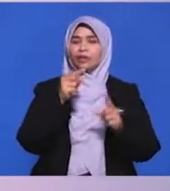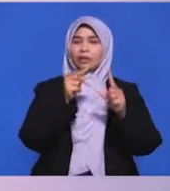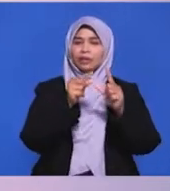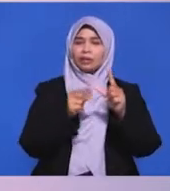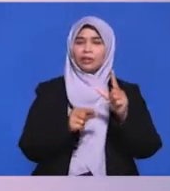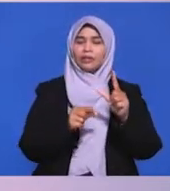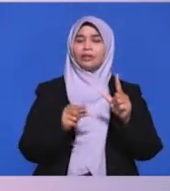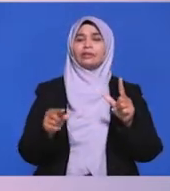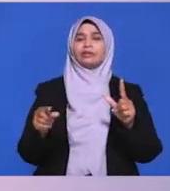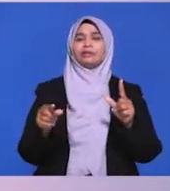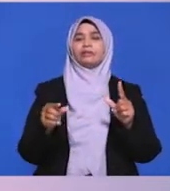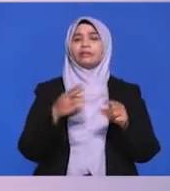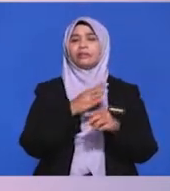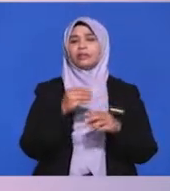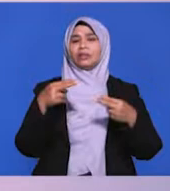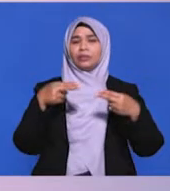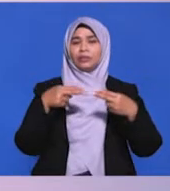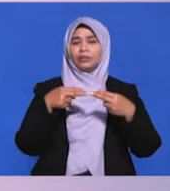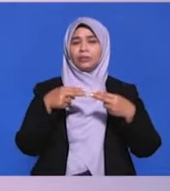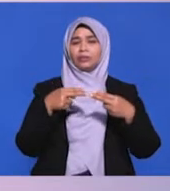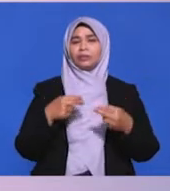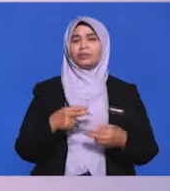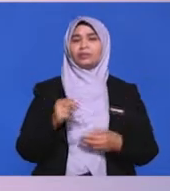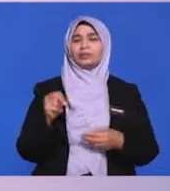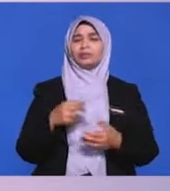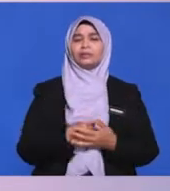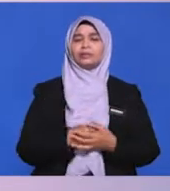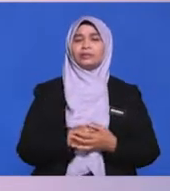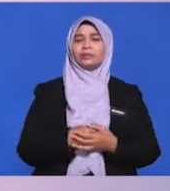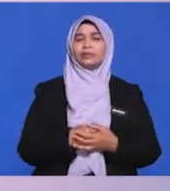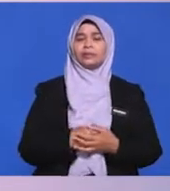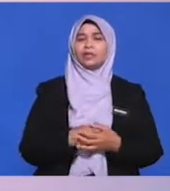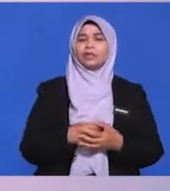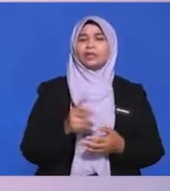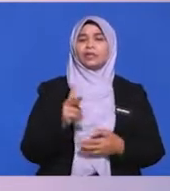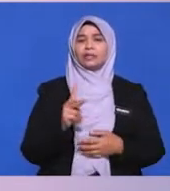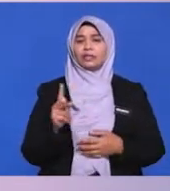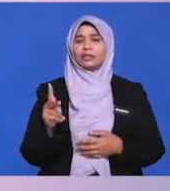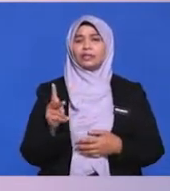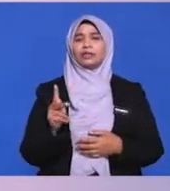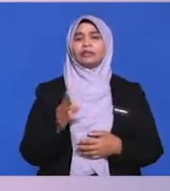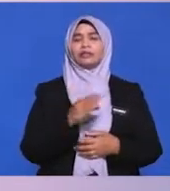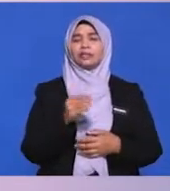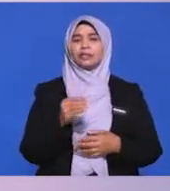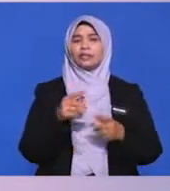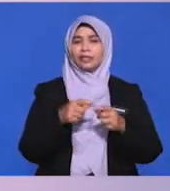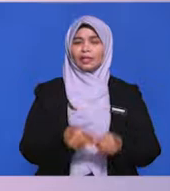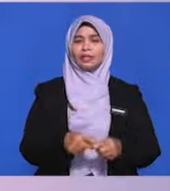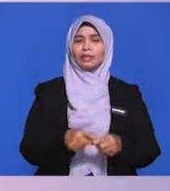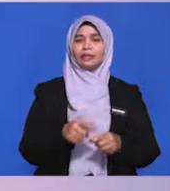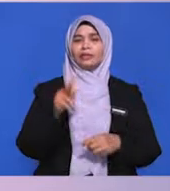graf dan hubungannya hubungan untuk hukum Boys ialah tekanan bekada terus dengan